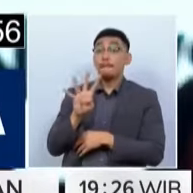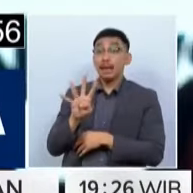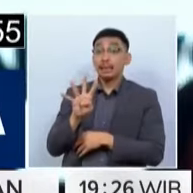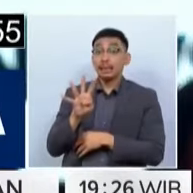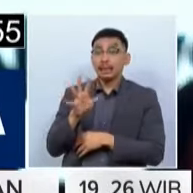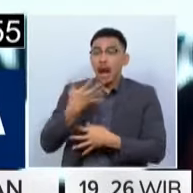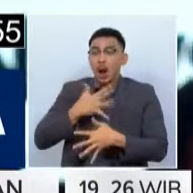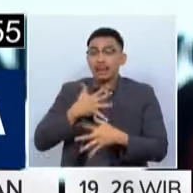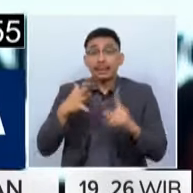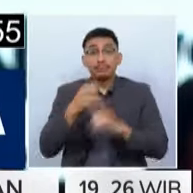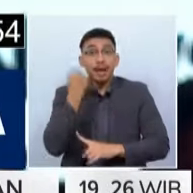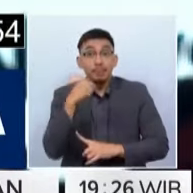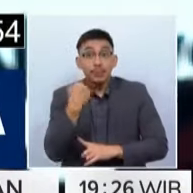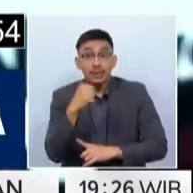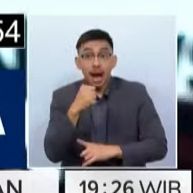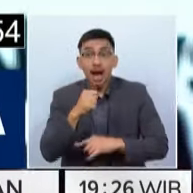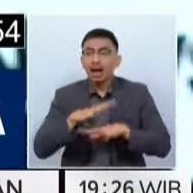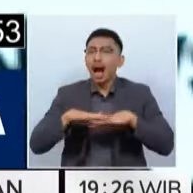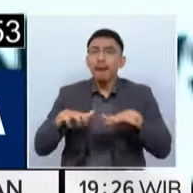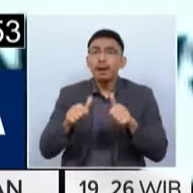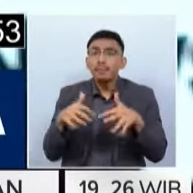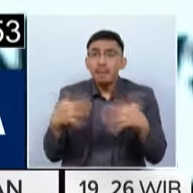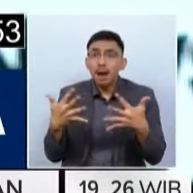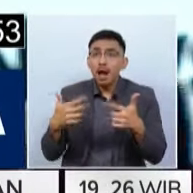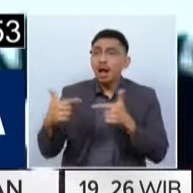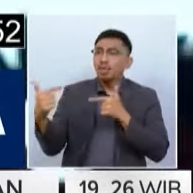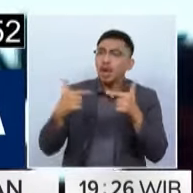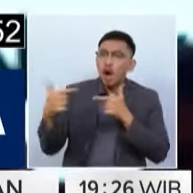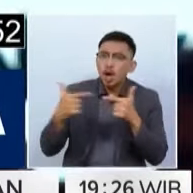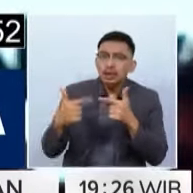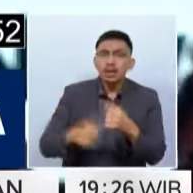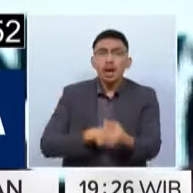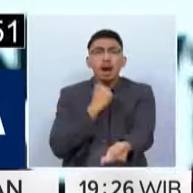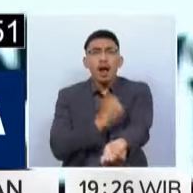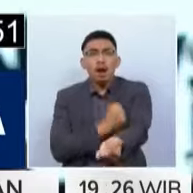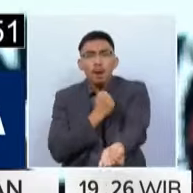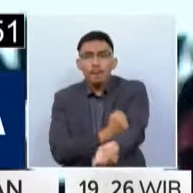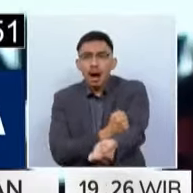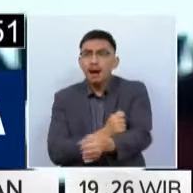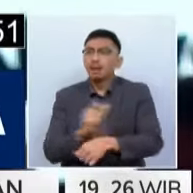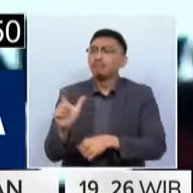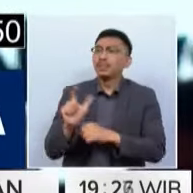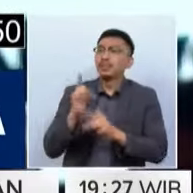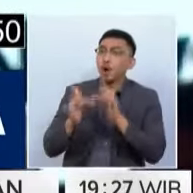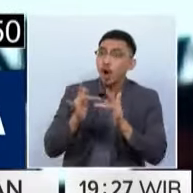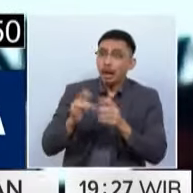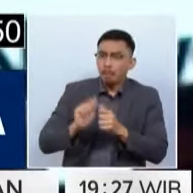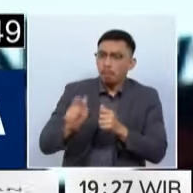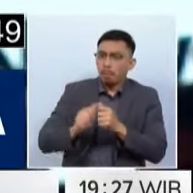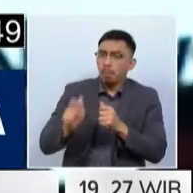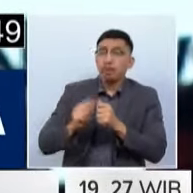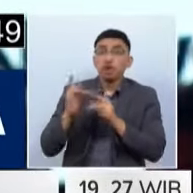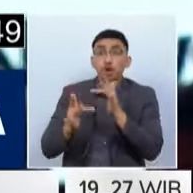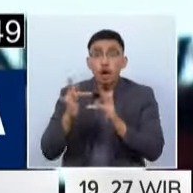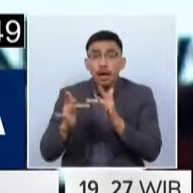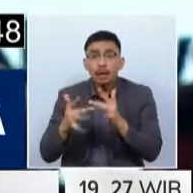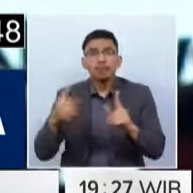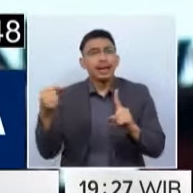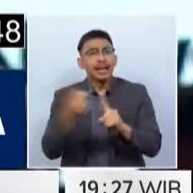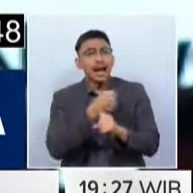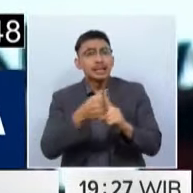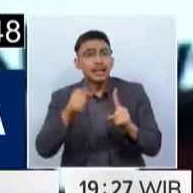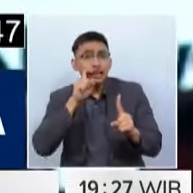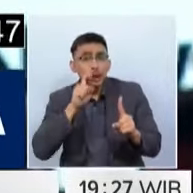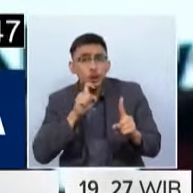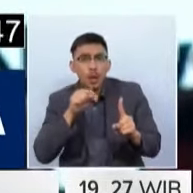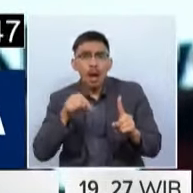keamanan terorisme narkoba pinjaman online judi online kekerasan seksual ini perlu mendapatkan